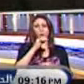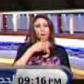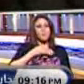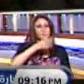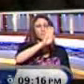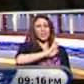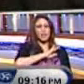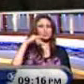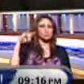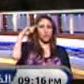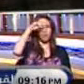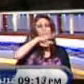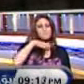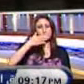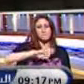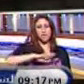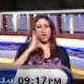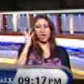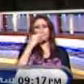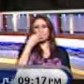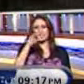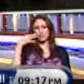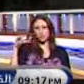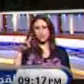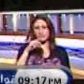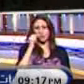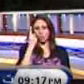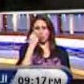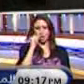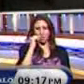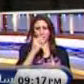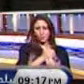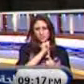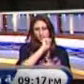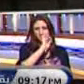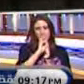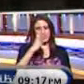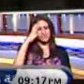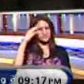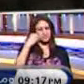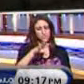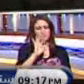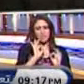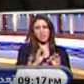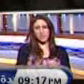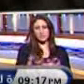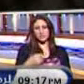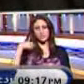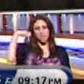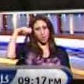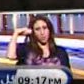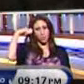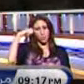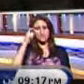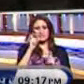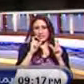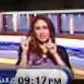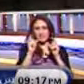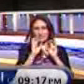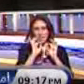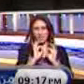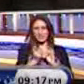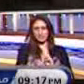بعد 4 اشهر قابلت مستشاره الدكتور محمد فؤاد جدالة من 4 اشهر وجددت الشكوى وقدمت له الشكوى